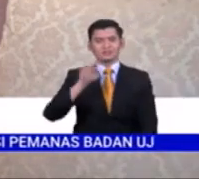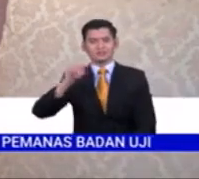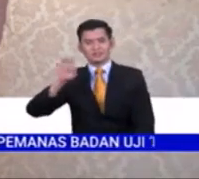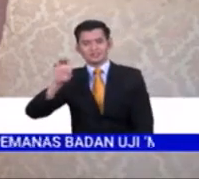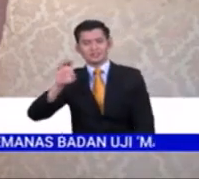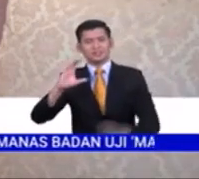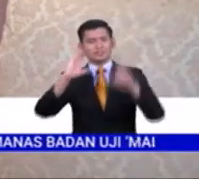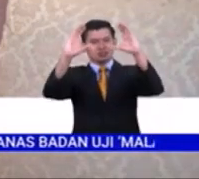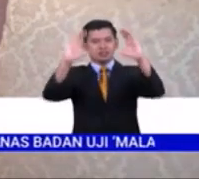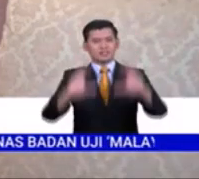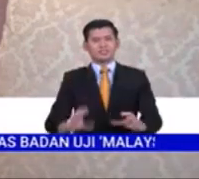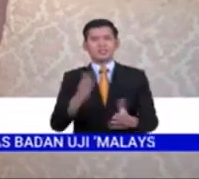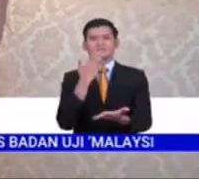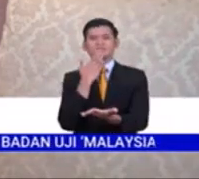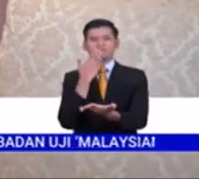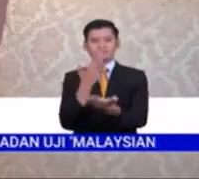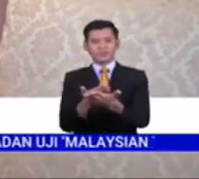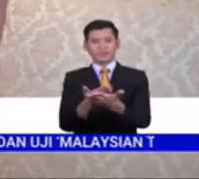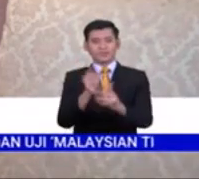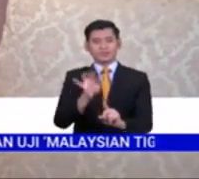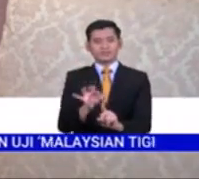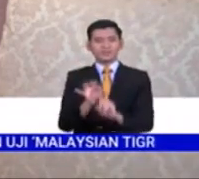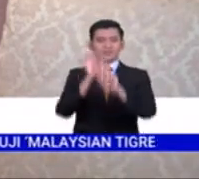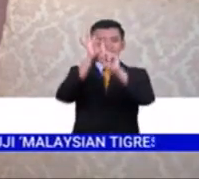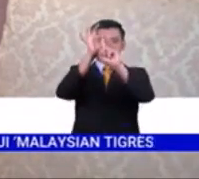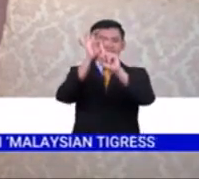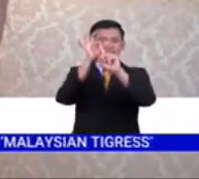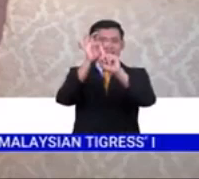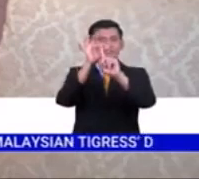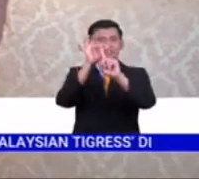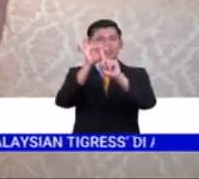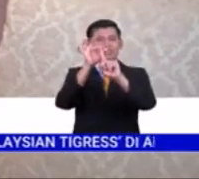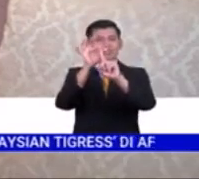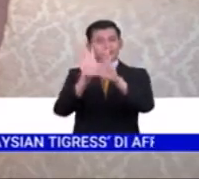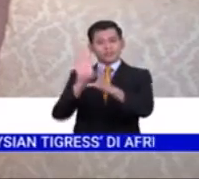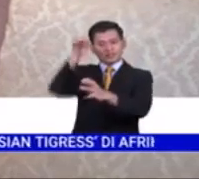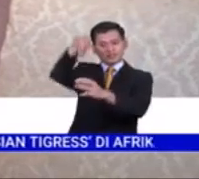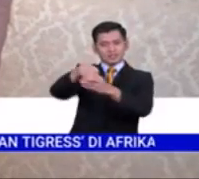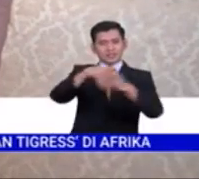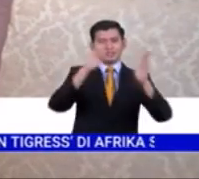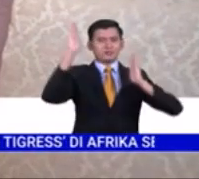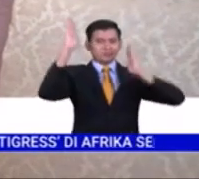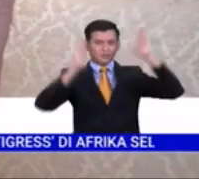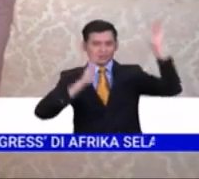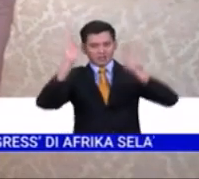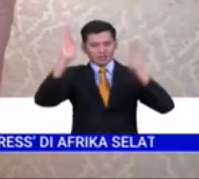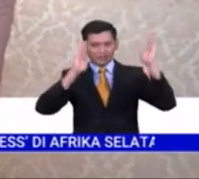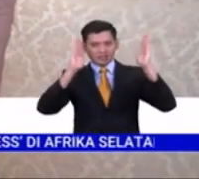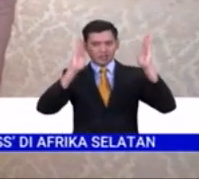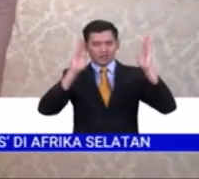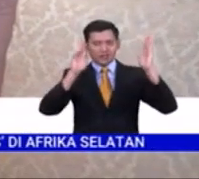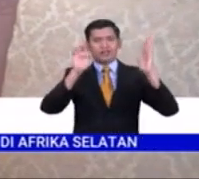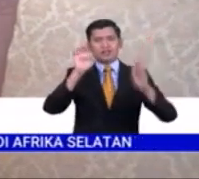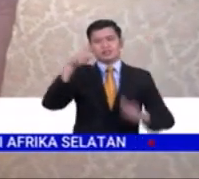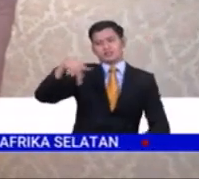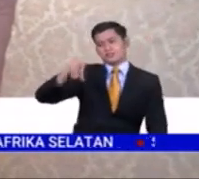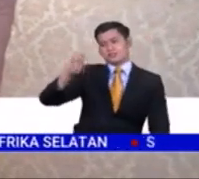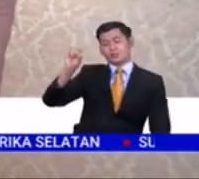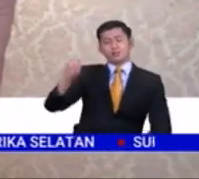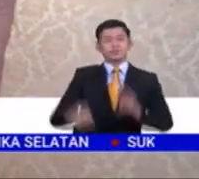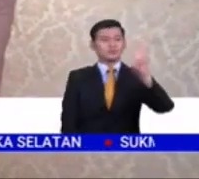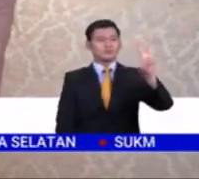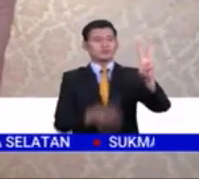yang baik. Terutamanya dengan penyertaan Malaysia dalam Expo 2020, di mana pada tahun